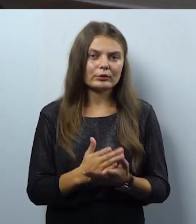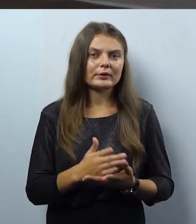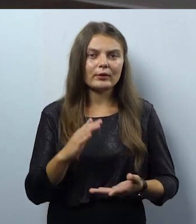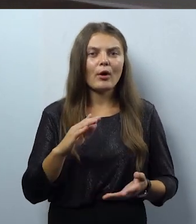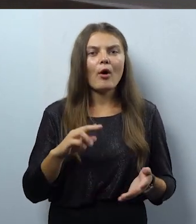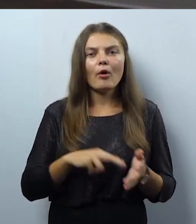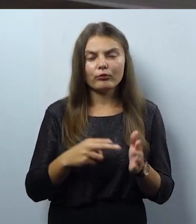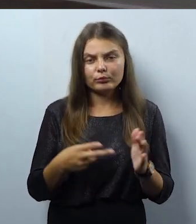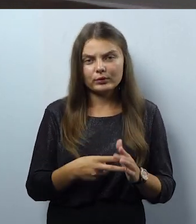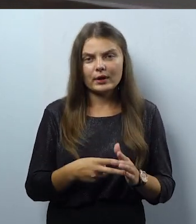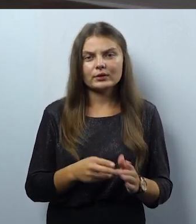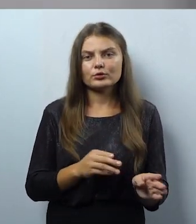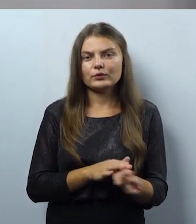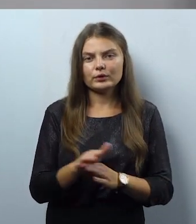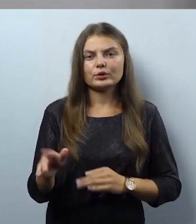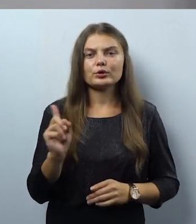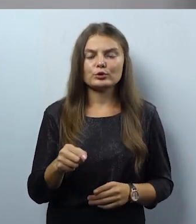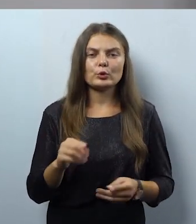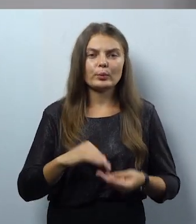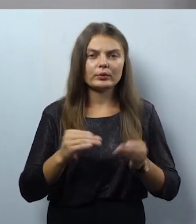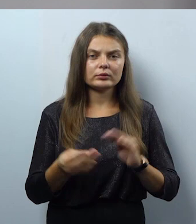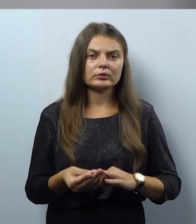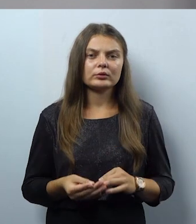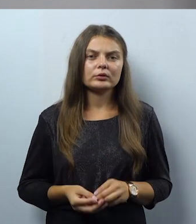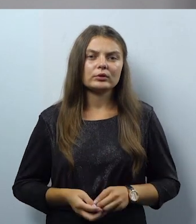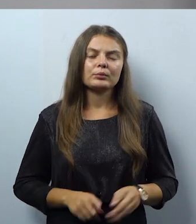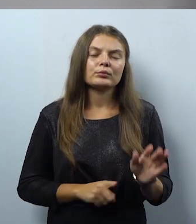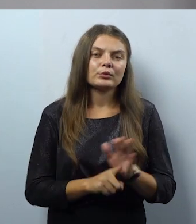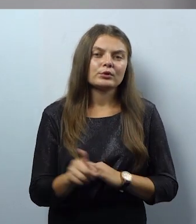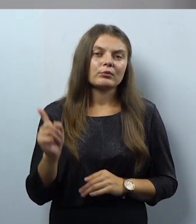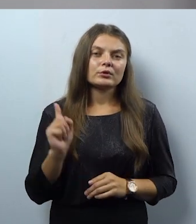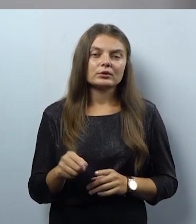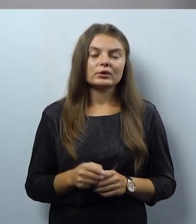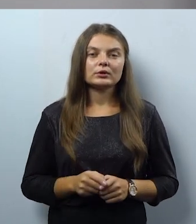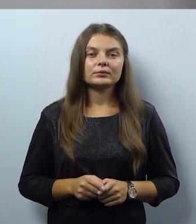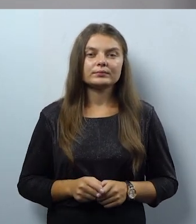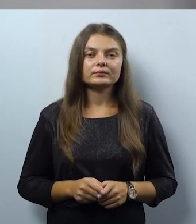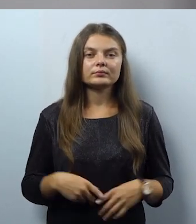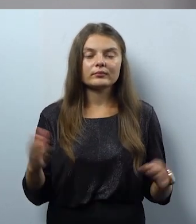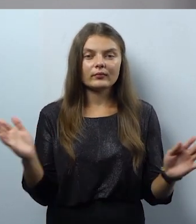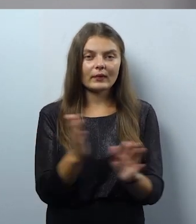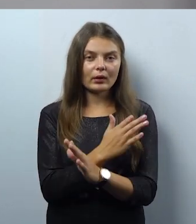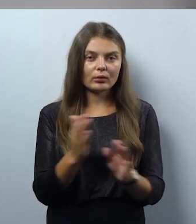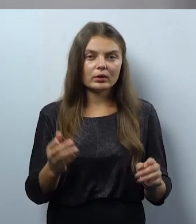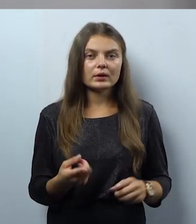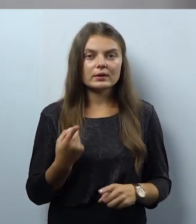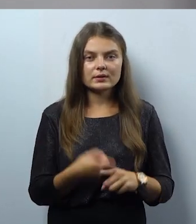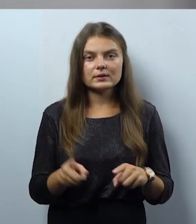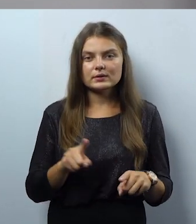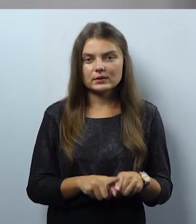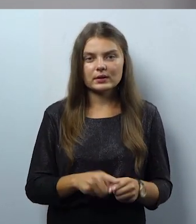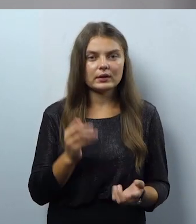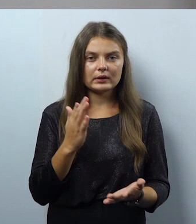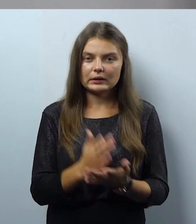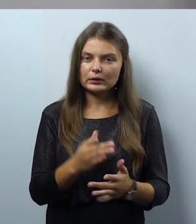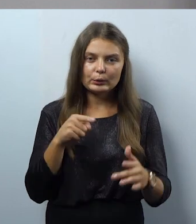щоб дійсно це питання вирішити? Ну, давайте почнемо з того, що екологія – це глобальна проблема